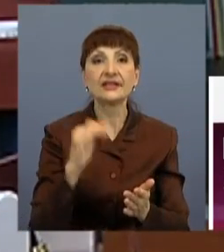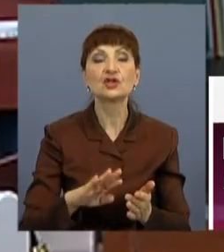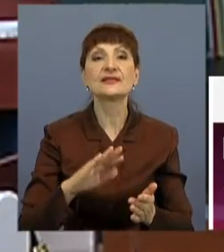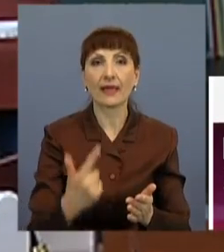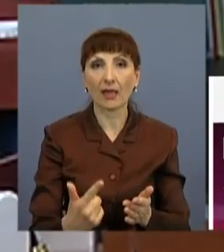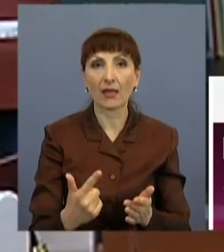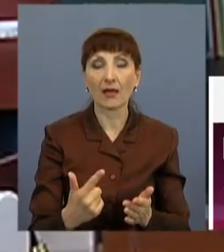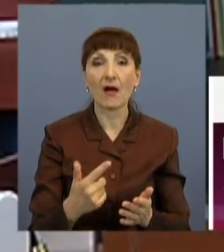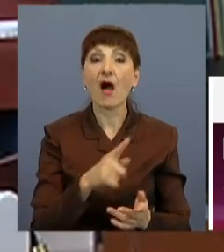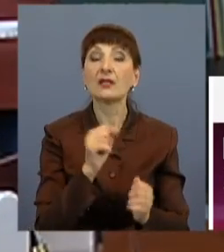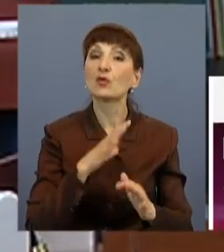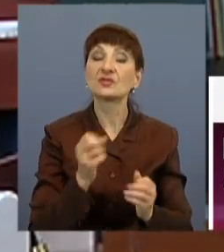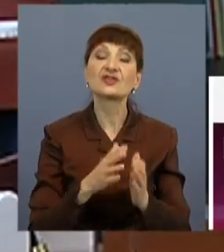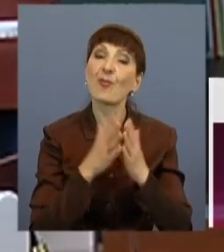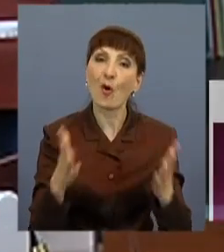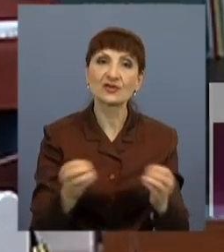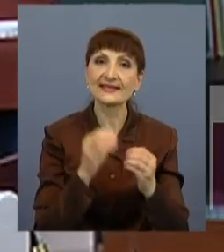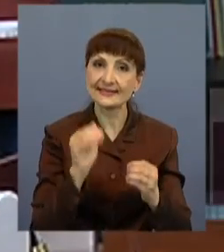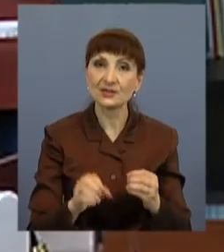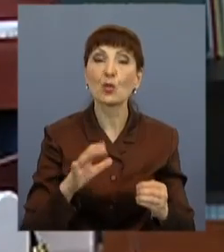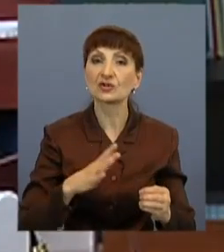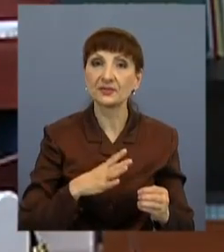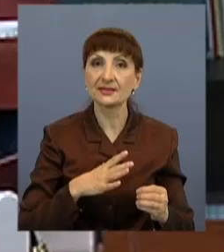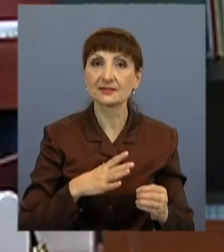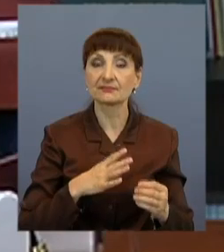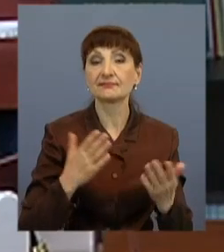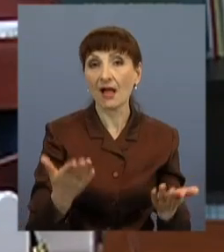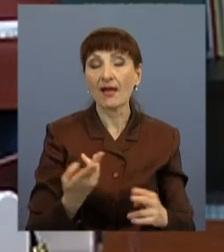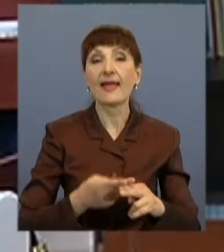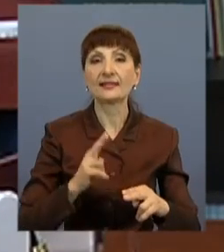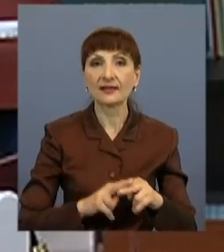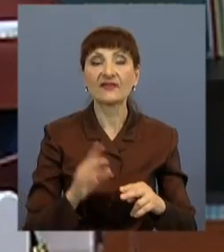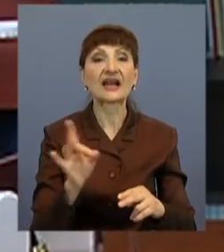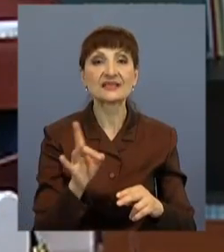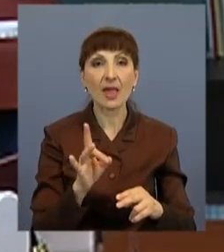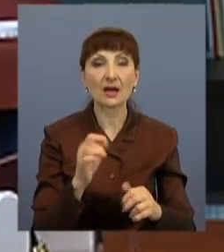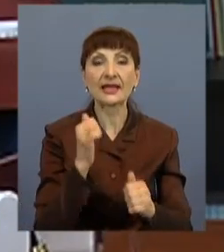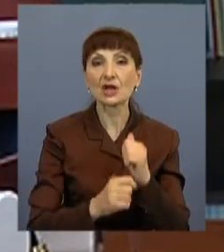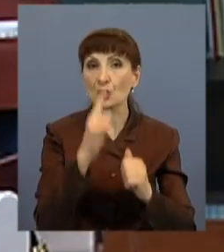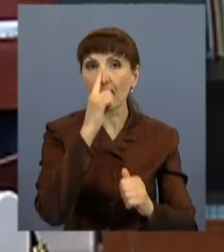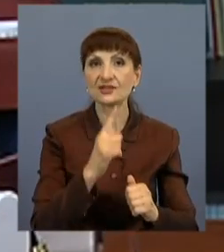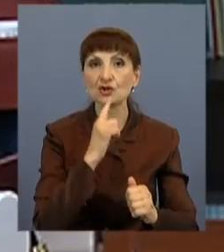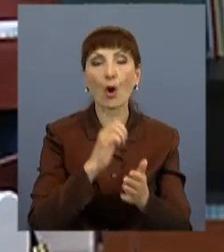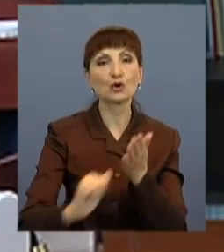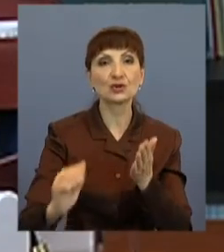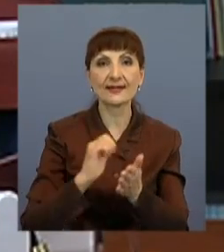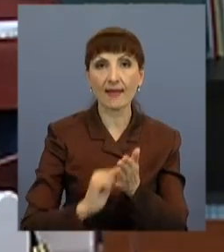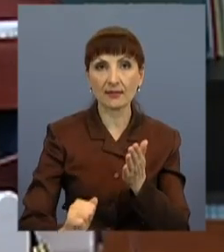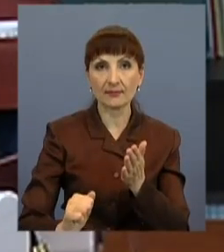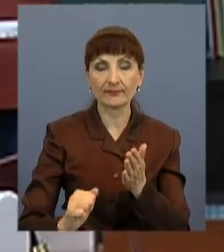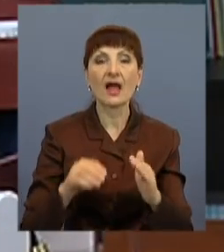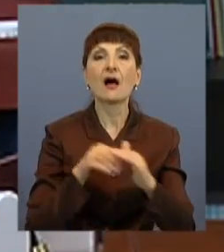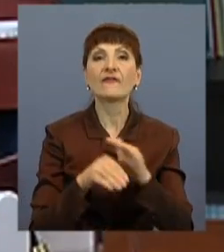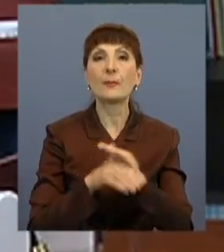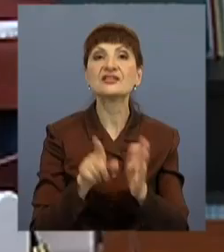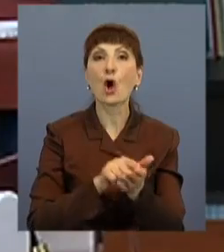когда оно могло бы составлять 10 тысяч тенге. Ну, и от этого размера ежемесячных отчислений в накопительный